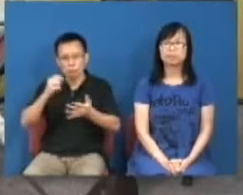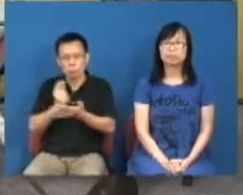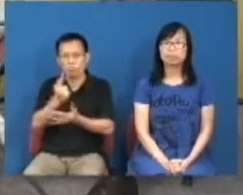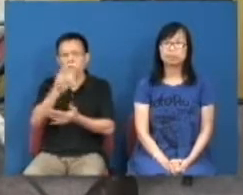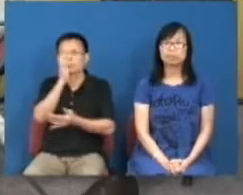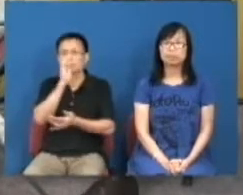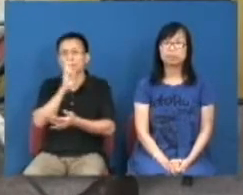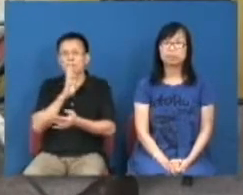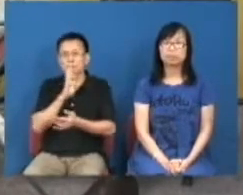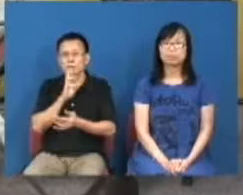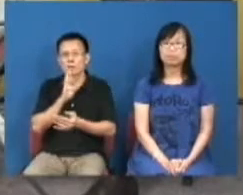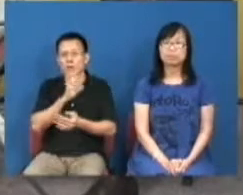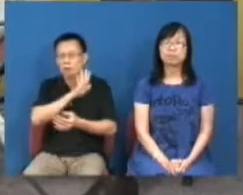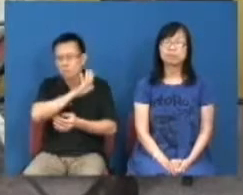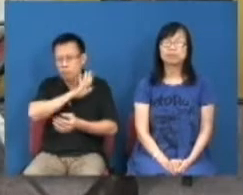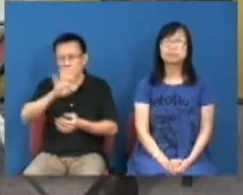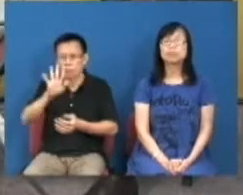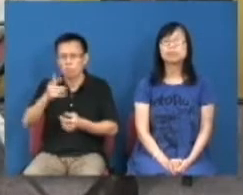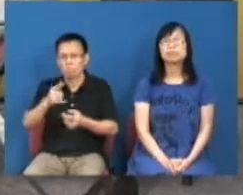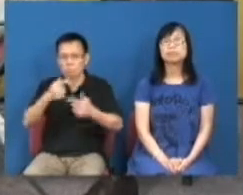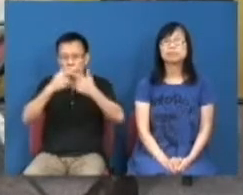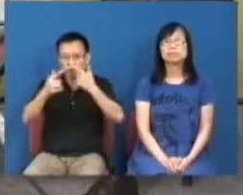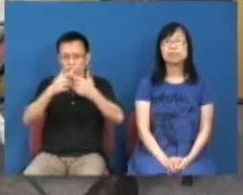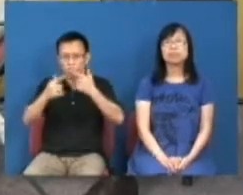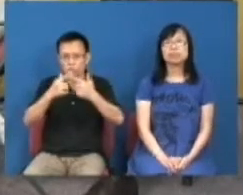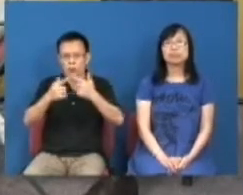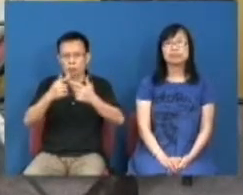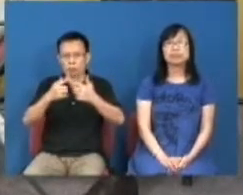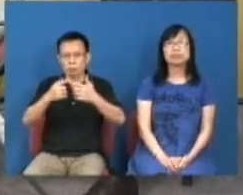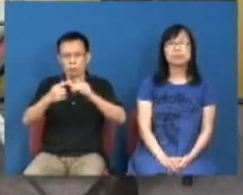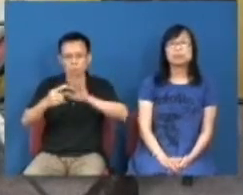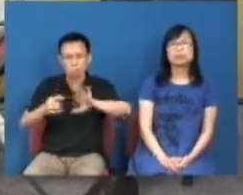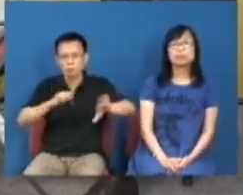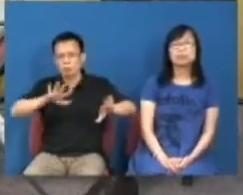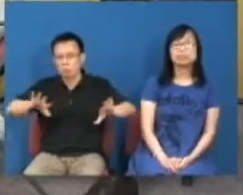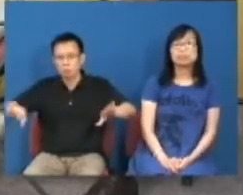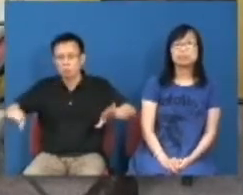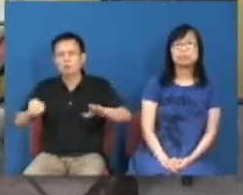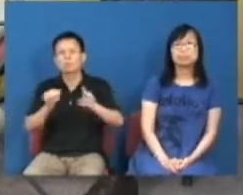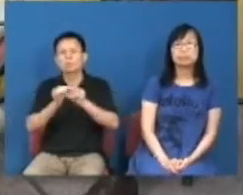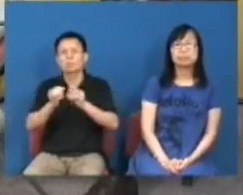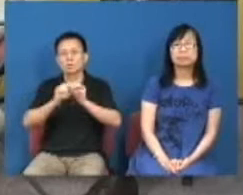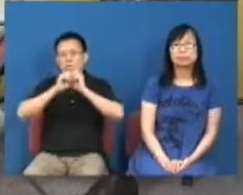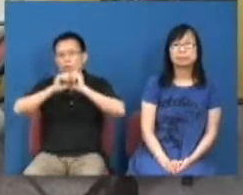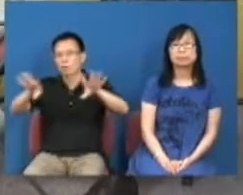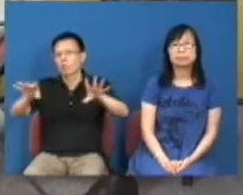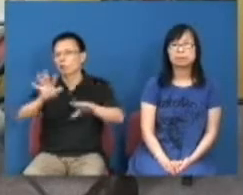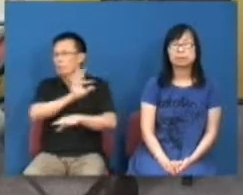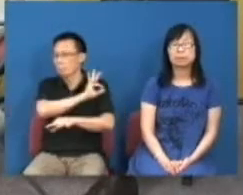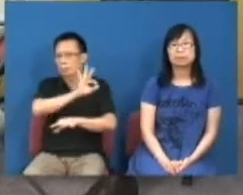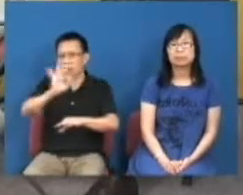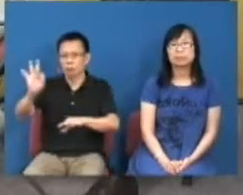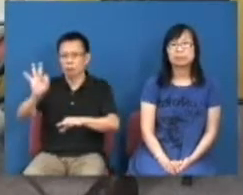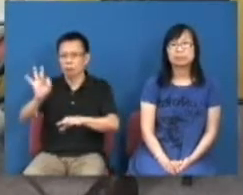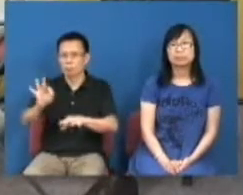唔會將糾紛產生糾紛嘅兩方面嘅人嘅資料披露俾人聽，真係好似